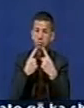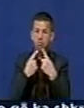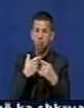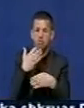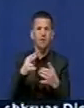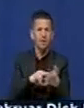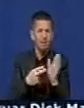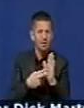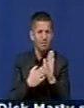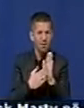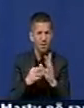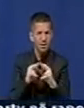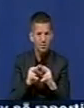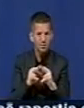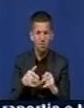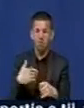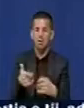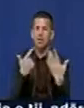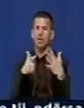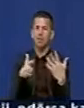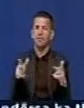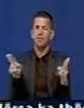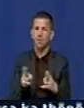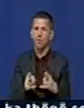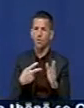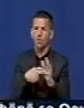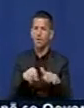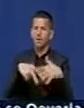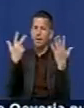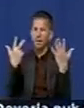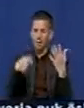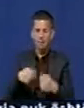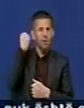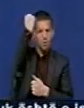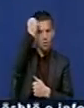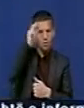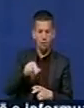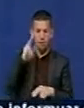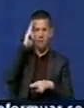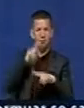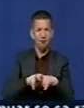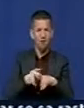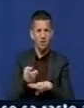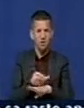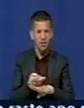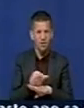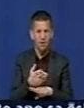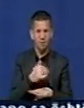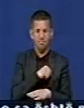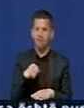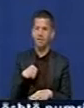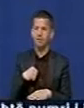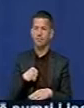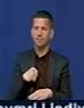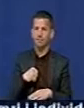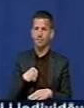të Atisarit dhe me 17 shkurt të vitit 2008 Kosova shpalli shtetin e pavarur dhe sovran,